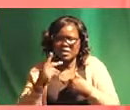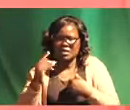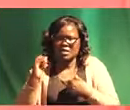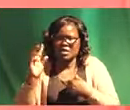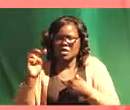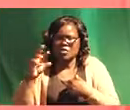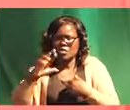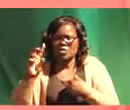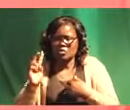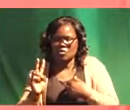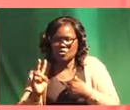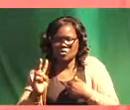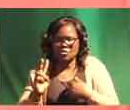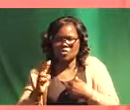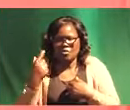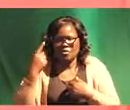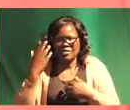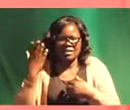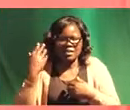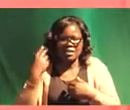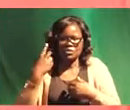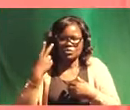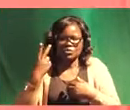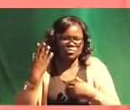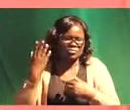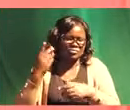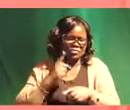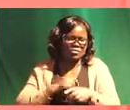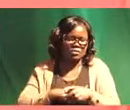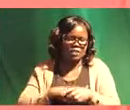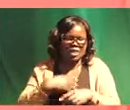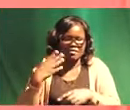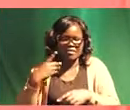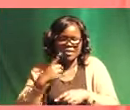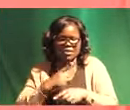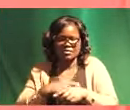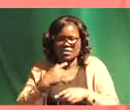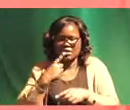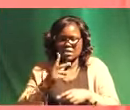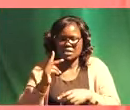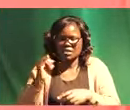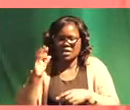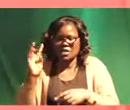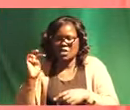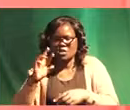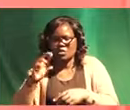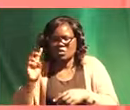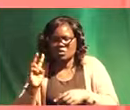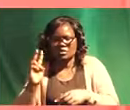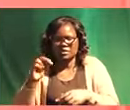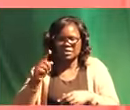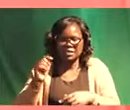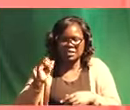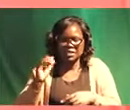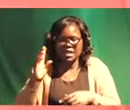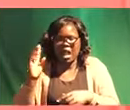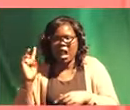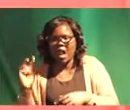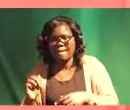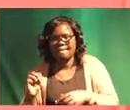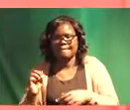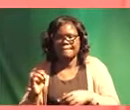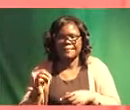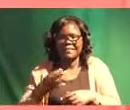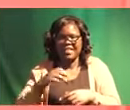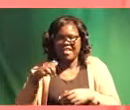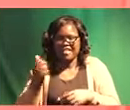Stadium. For the last 2 regimes, kila wakati tunasema Kinoru Stadium, Kinoru Stadium, Kinoru Stadium.